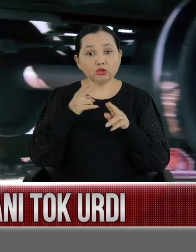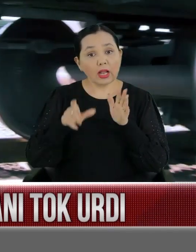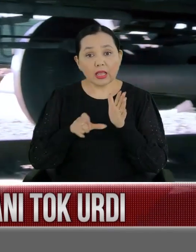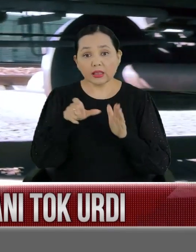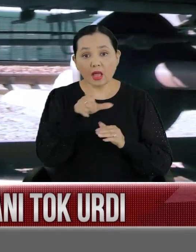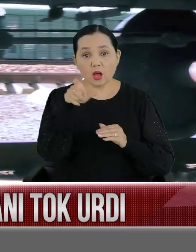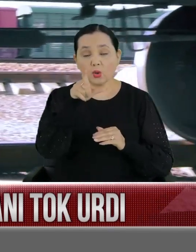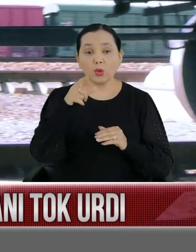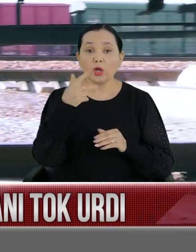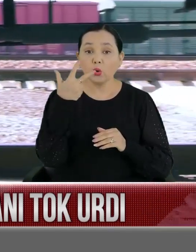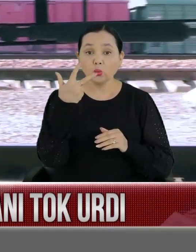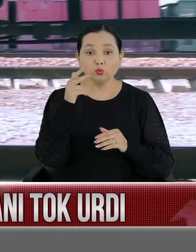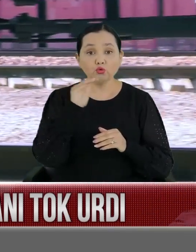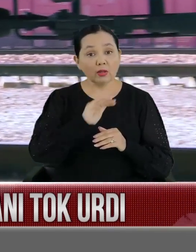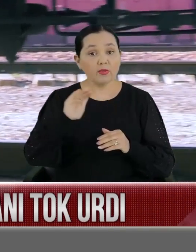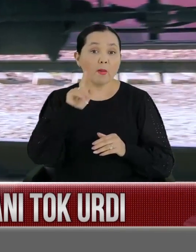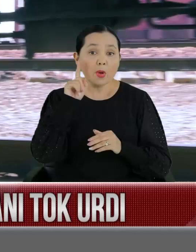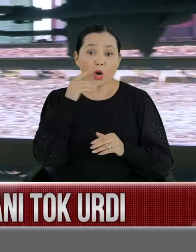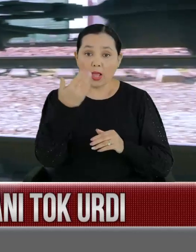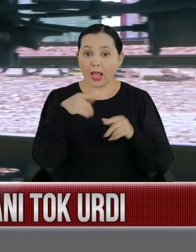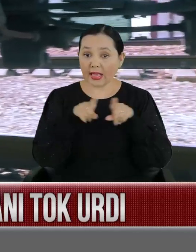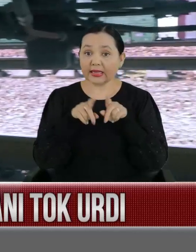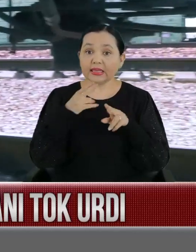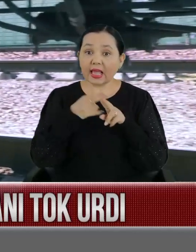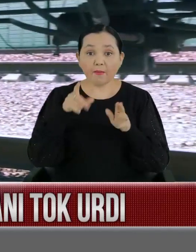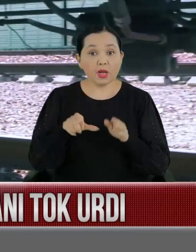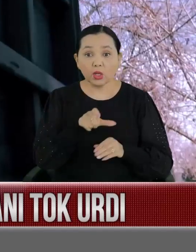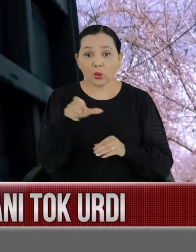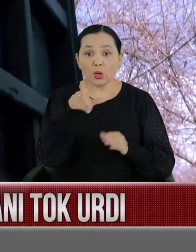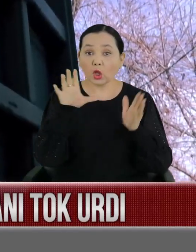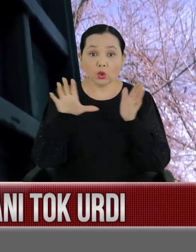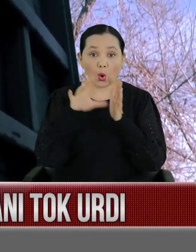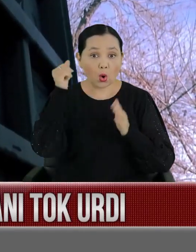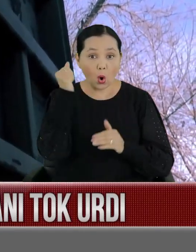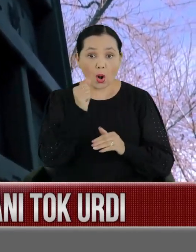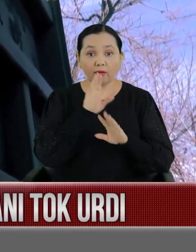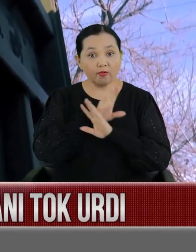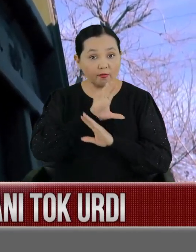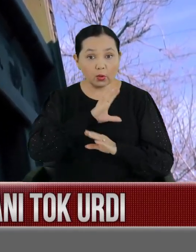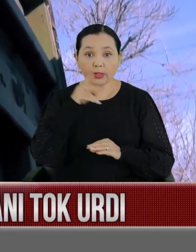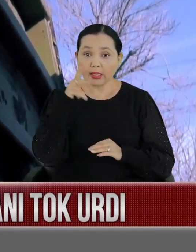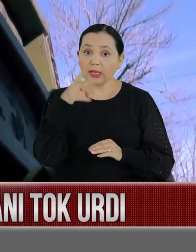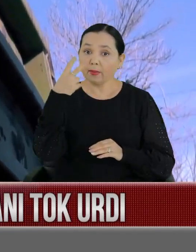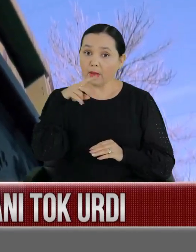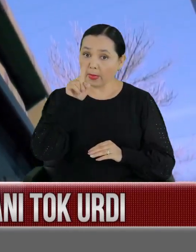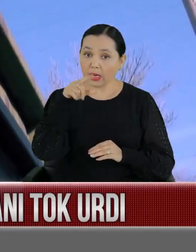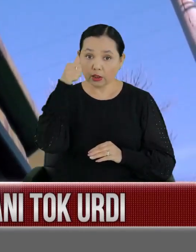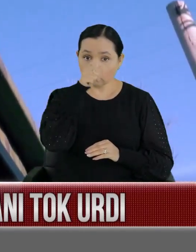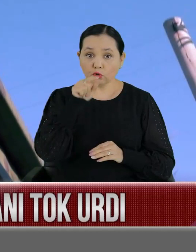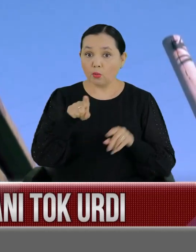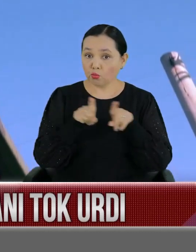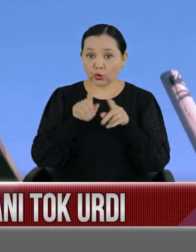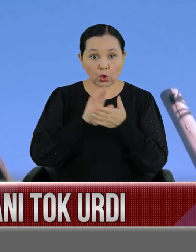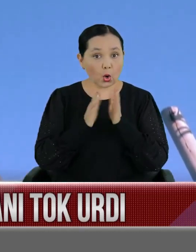дорогу. O'tgan yili 3 nafar voyaga yetmagan bola aynan temir yo'l hududlarida to'q urush holatidan vafot etgan. 2021 yilda esa